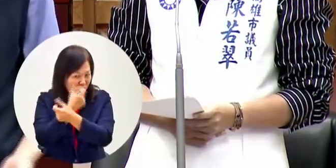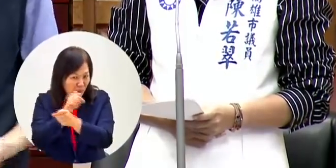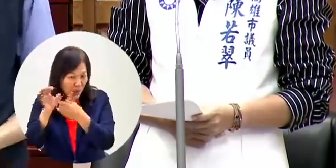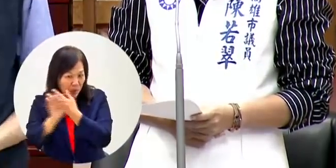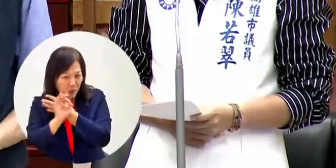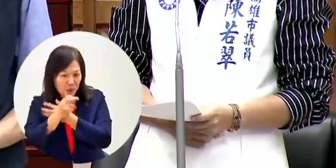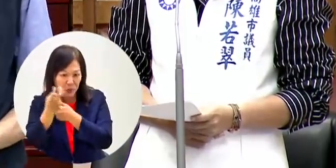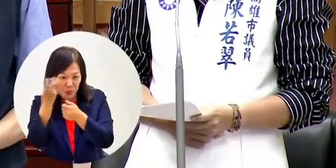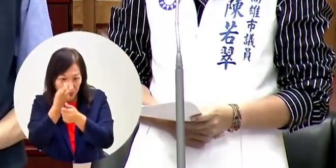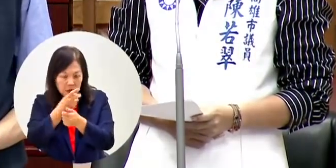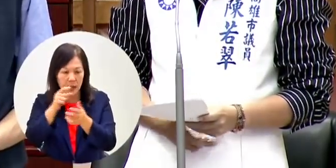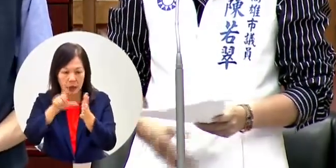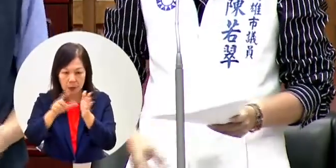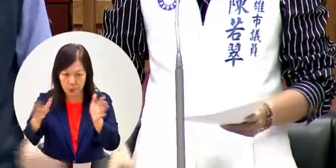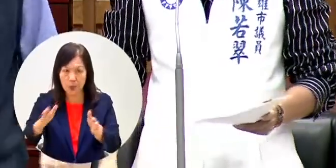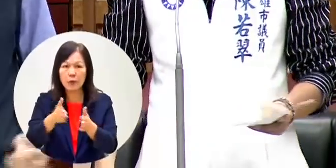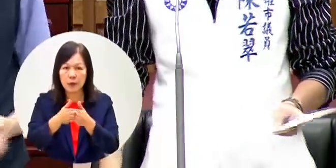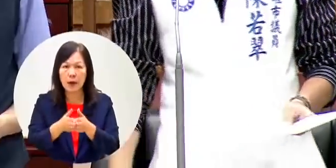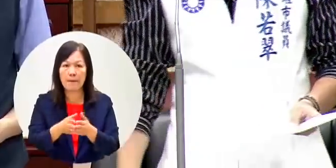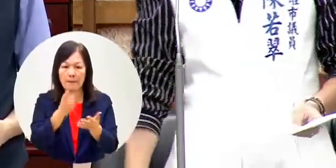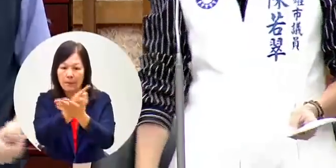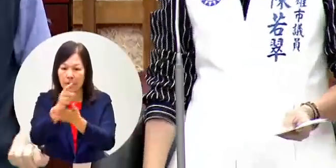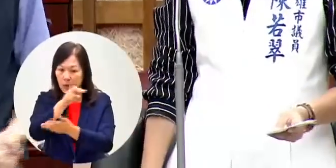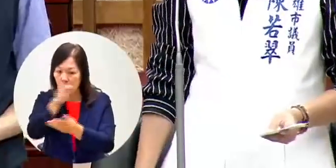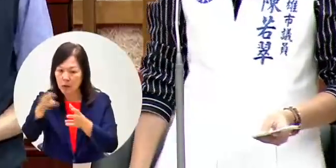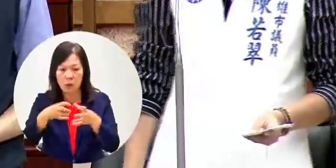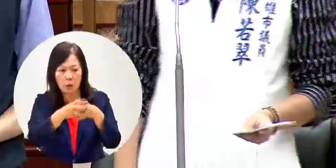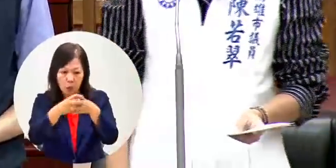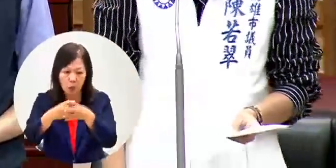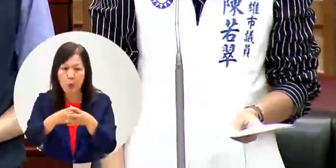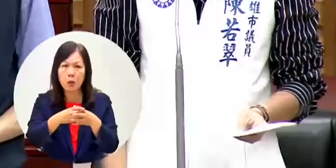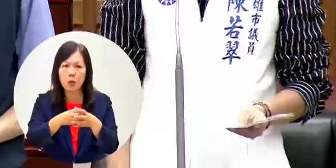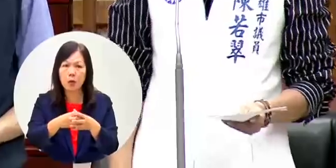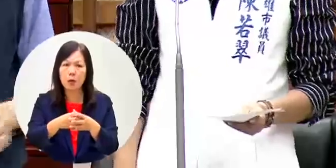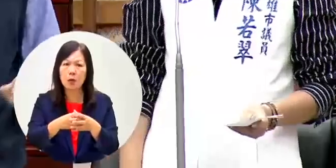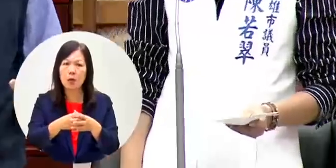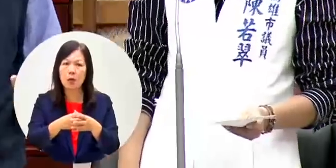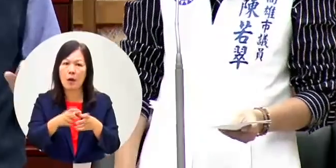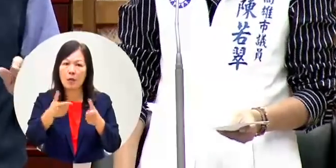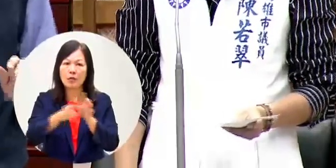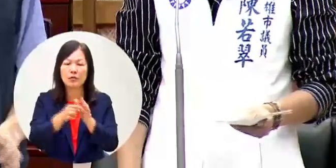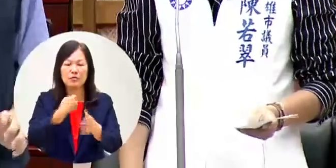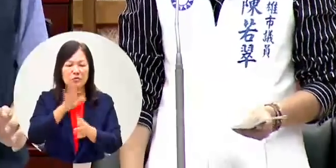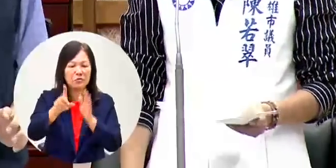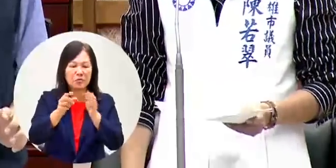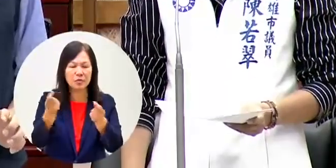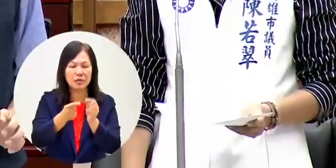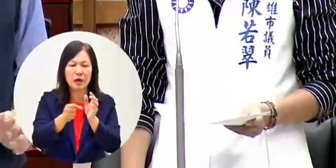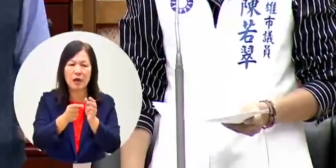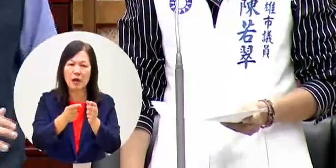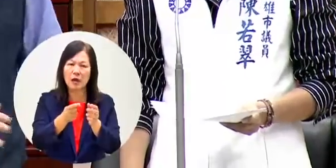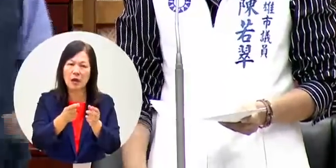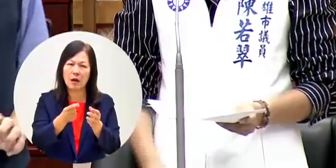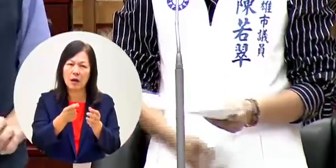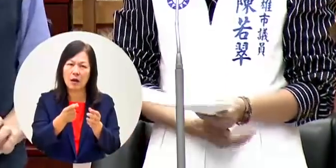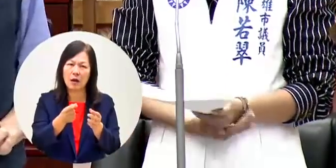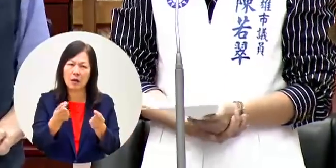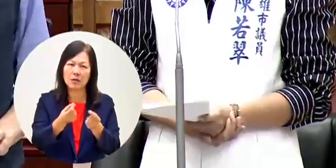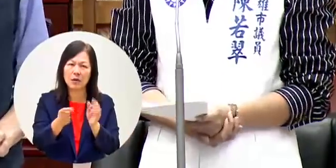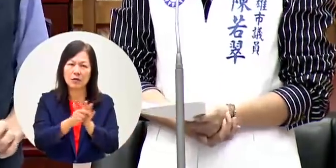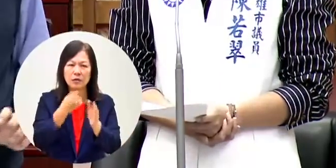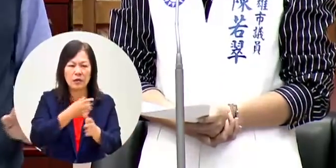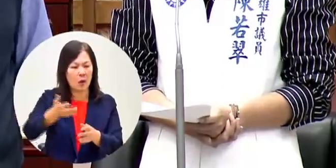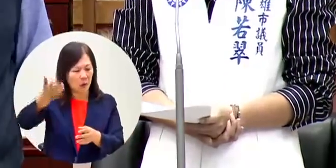家可以看得到我们这个团队绝对不是一个清一色的，有 前朝的，也有新进来